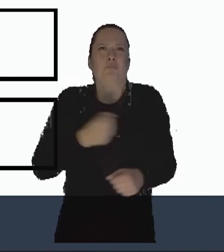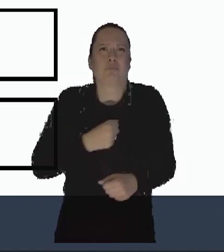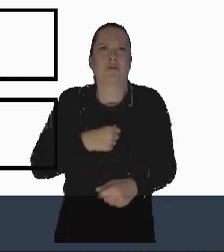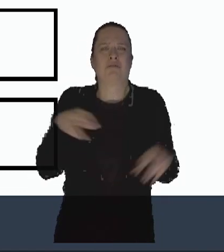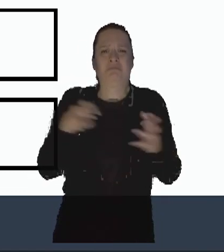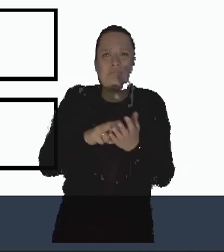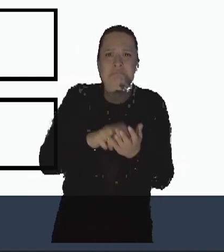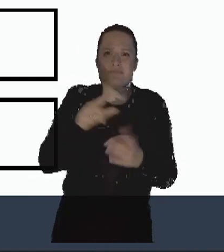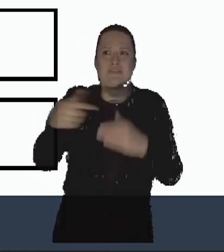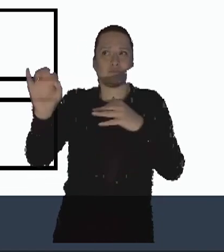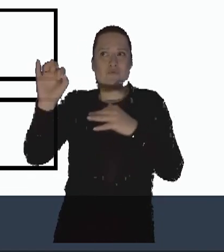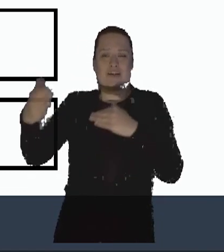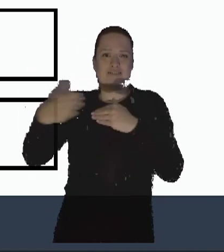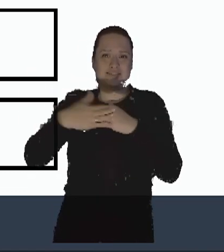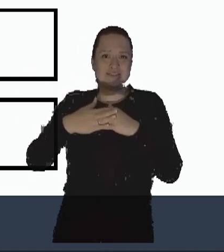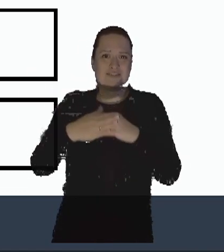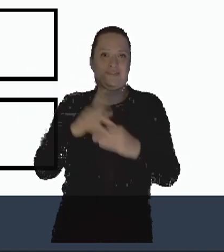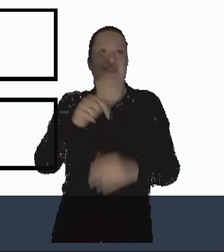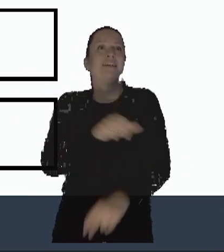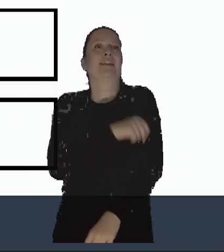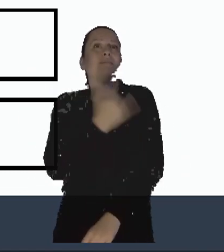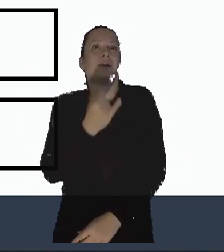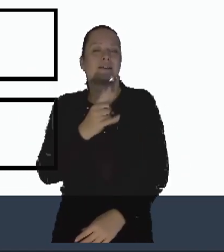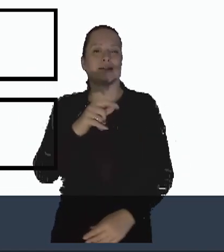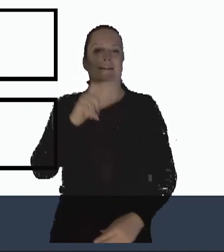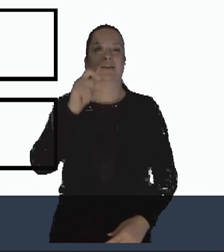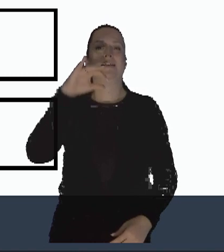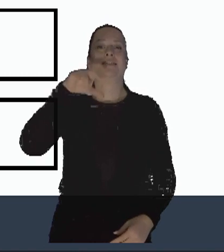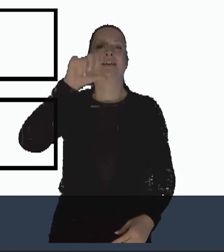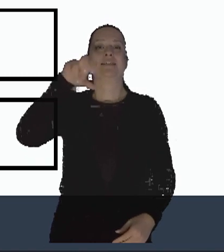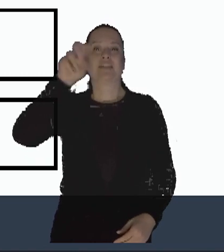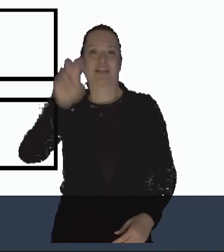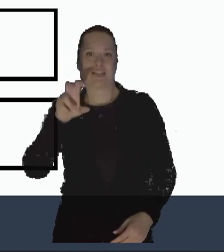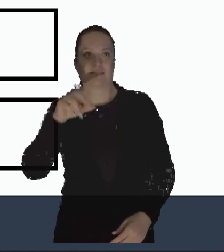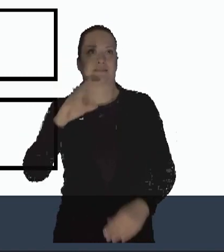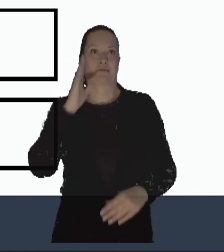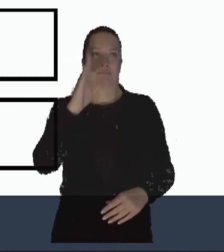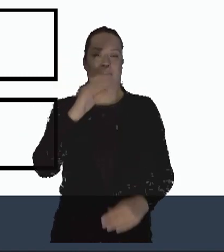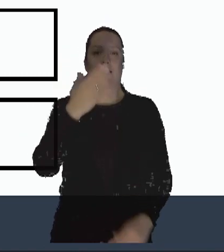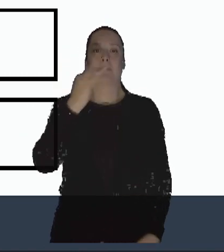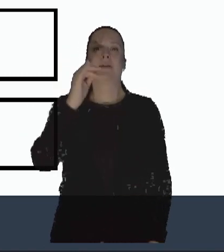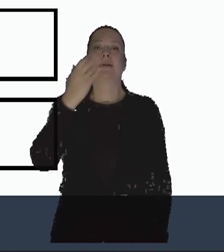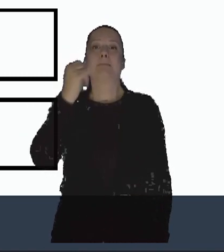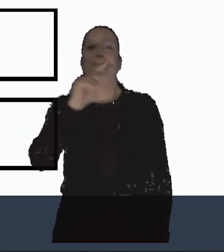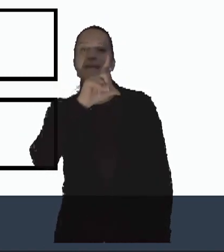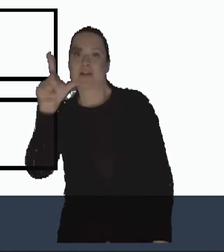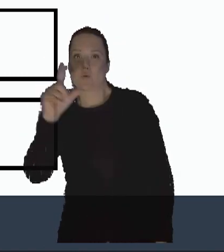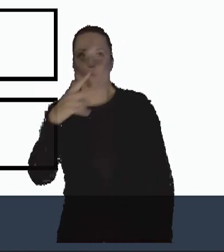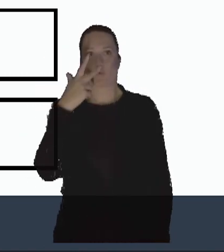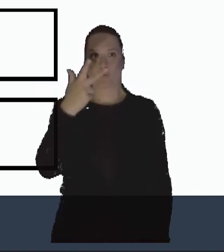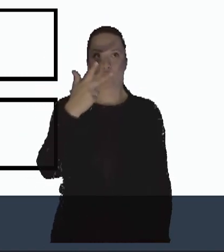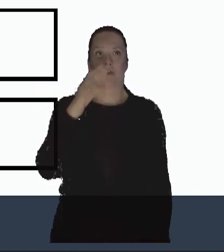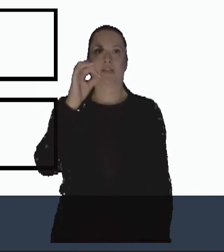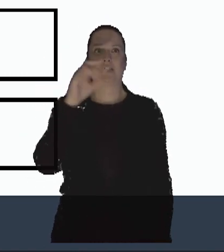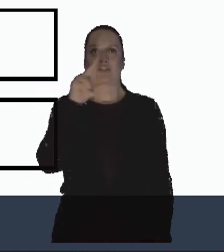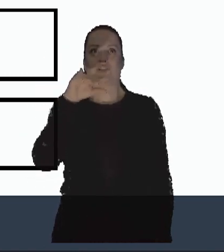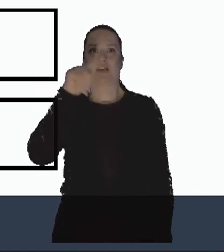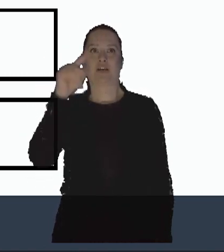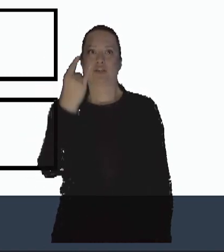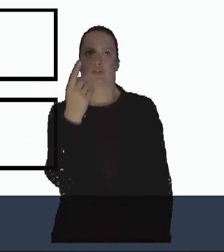strachu przed żoną? Czy jego imię to A, Sieciech, czy B, Mirmił, czy C, Strzeżywoj, czy